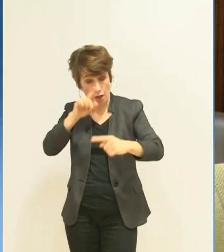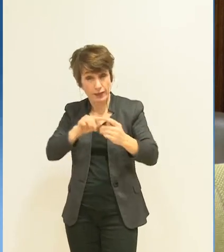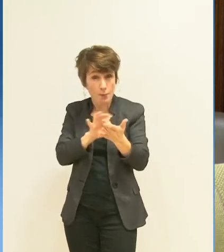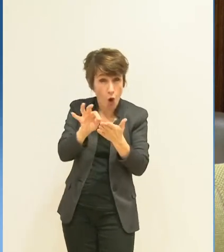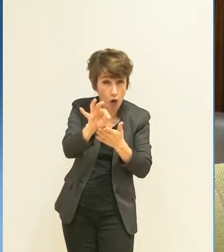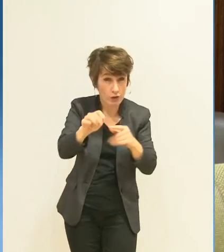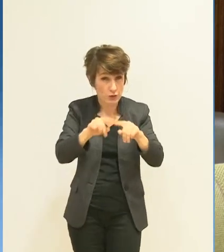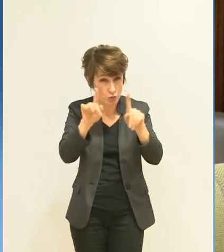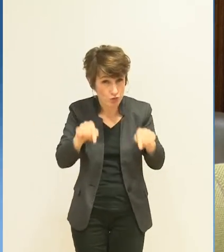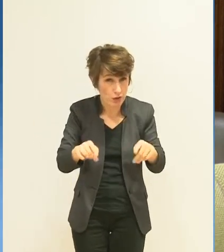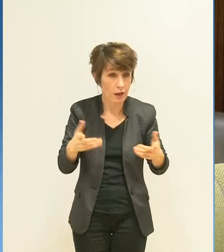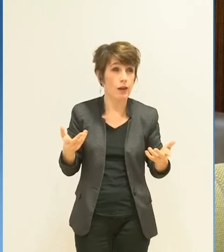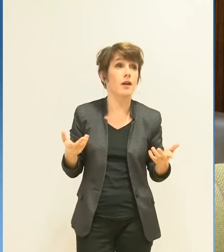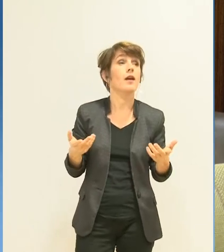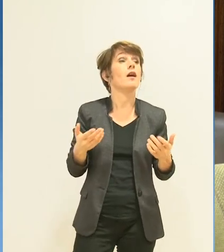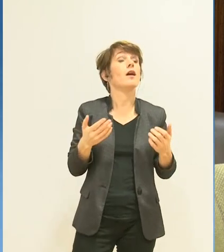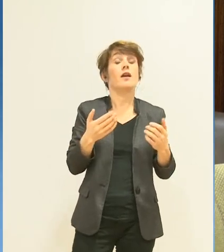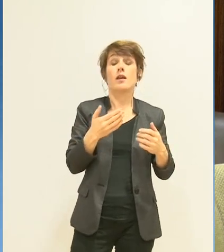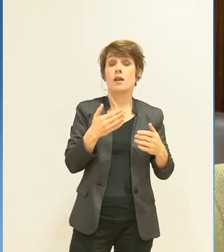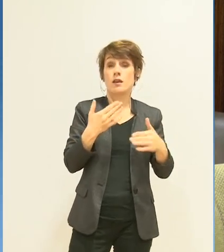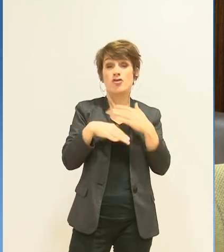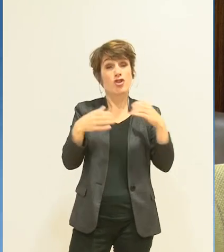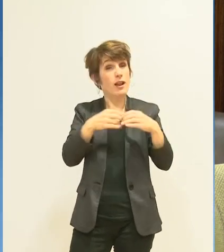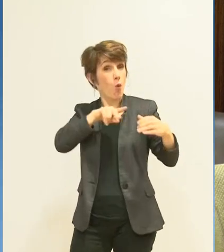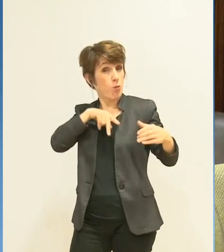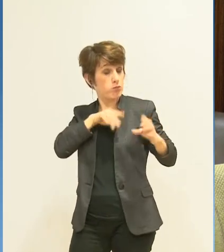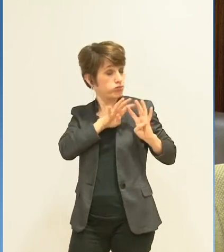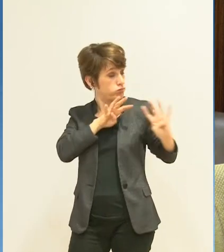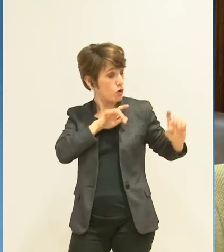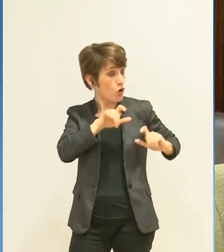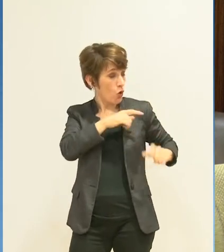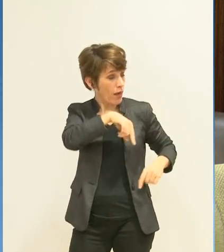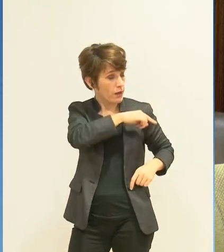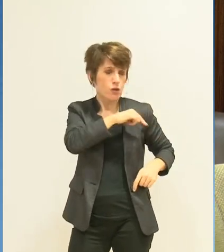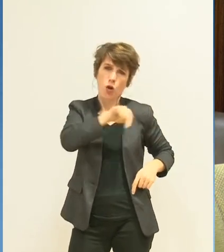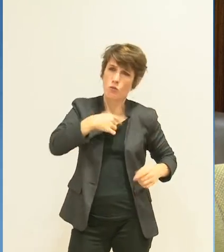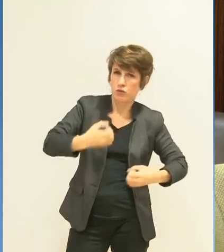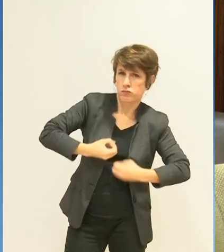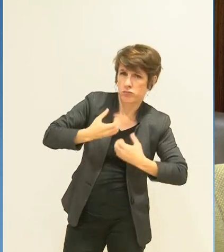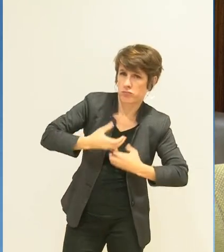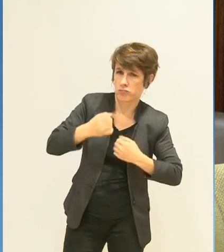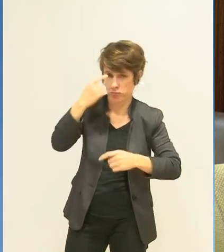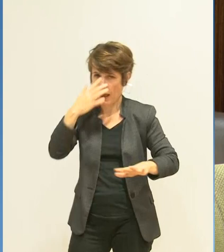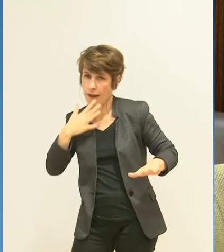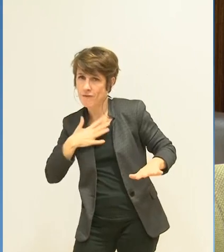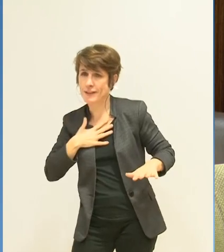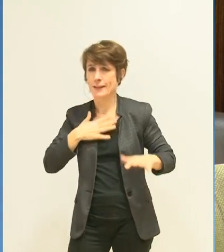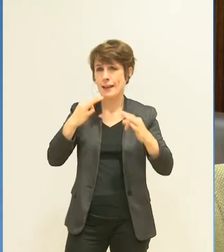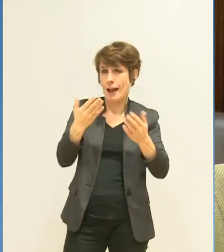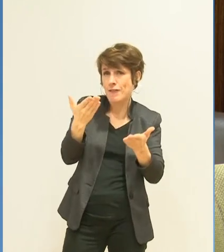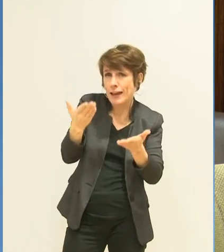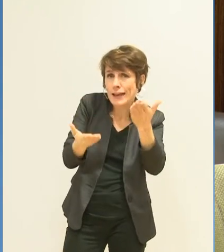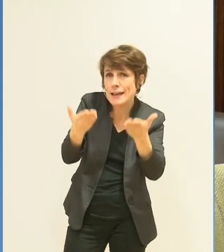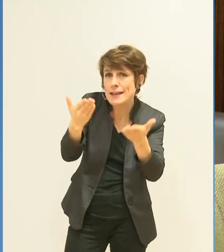avec d'autres collègues de mon groupe nous avons pu expliciter notre analyse notre point de vue sur les grands équilibres